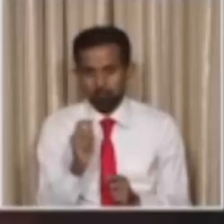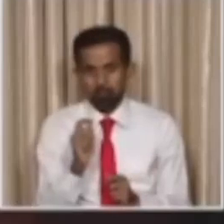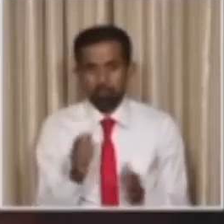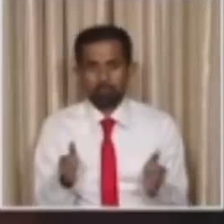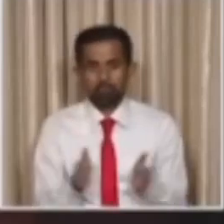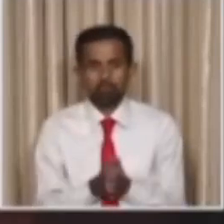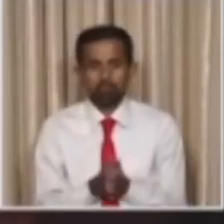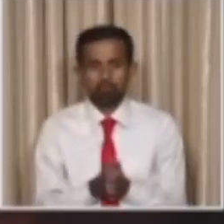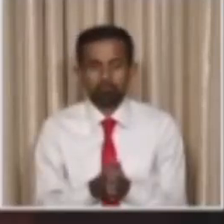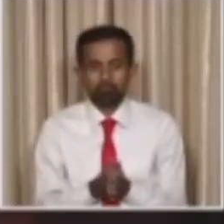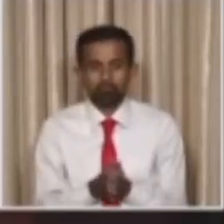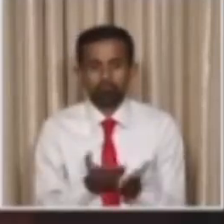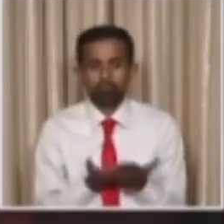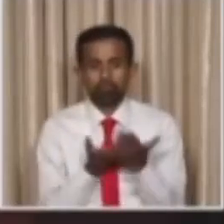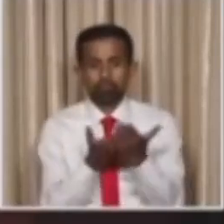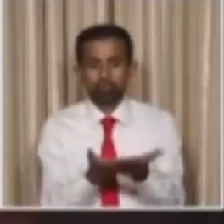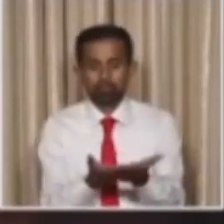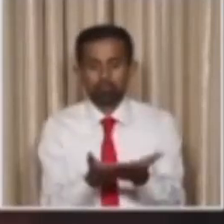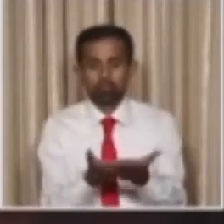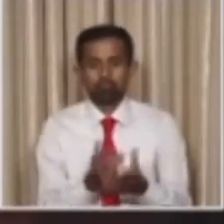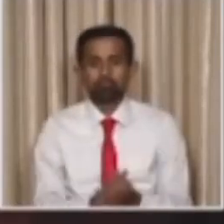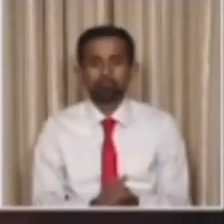සමග මම ඉදිරිපත් කරනවා විශේෂයෙන්ම